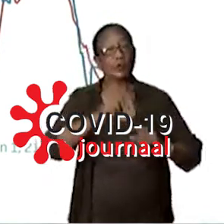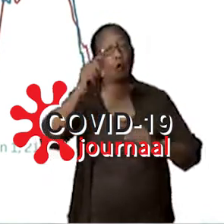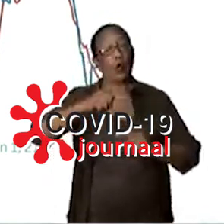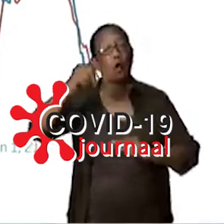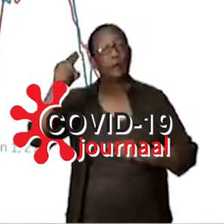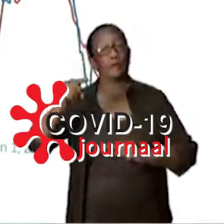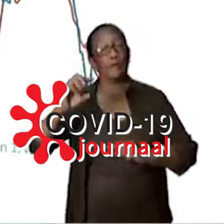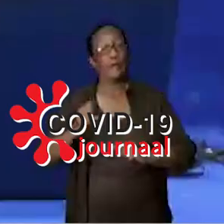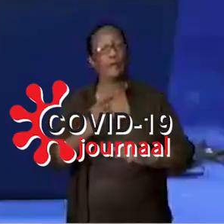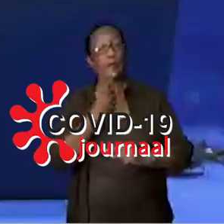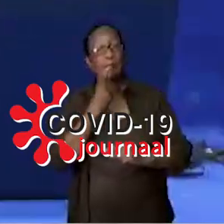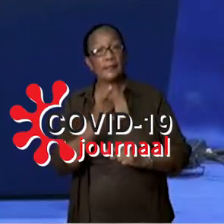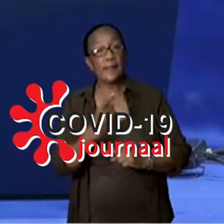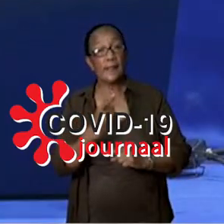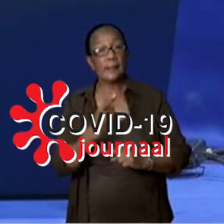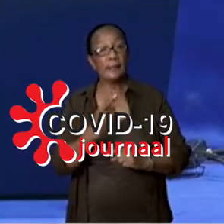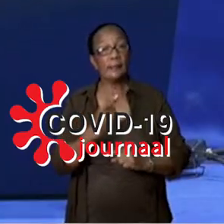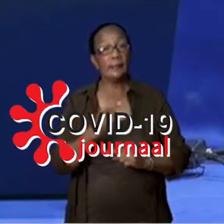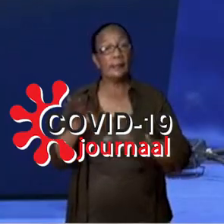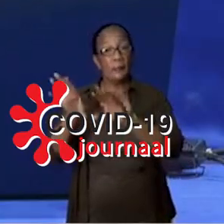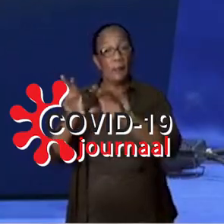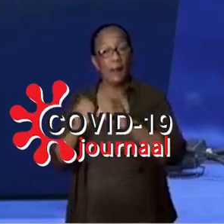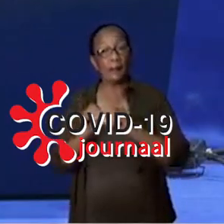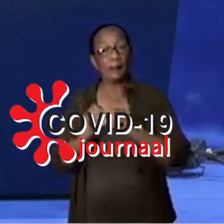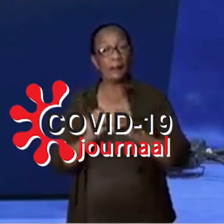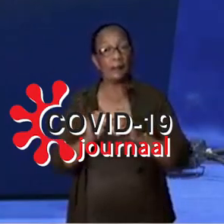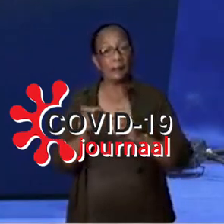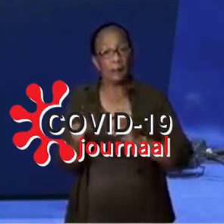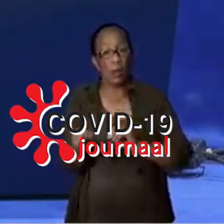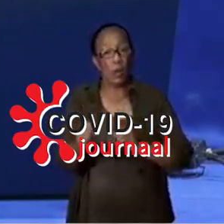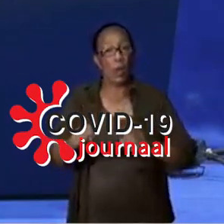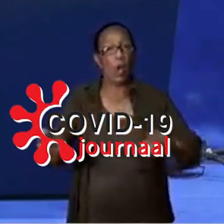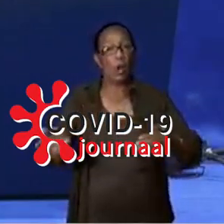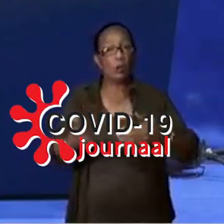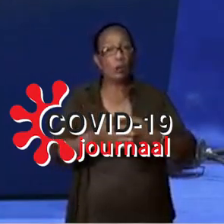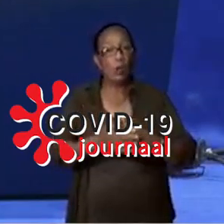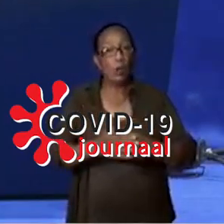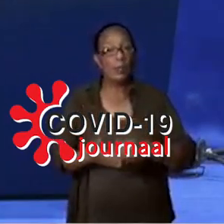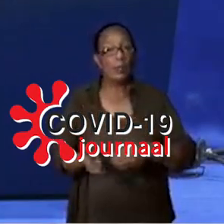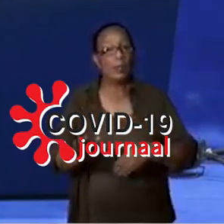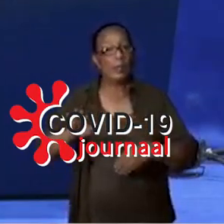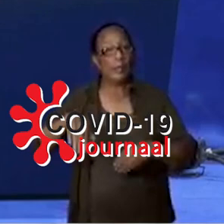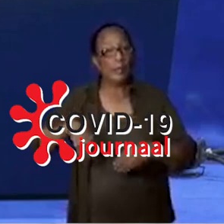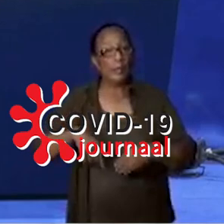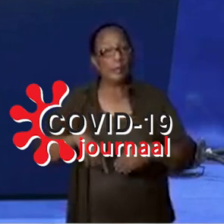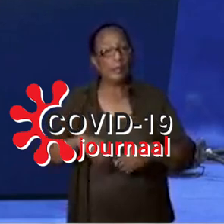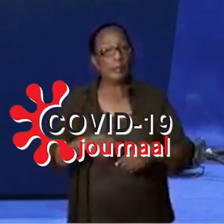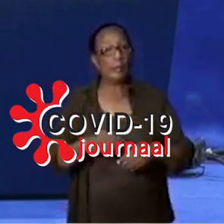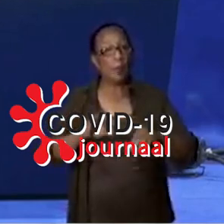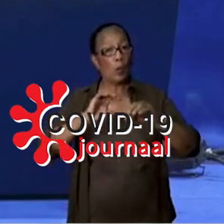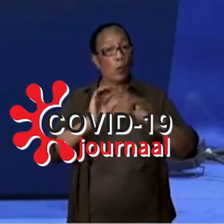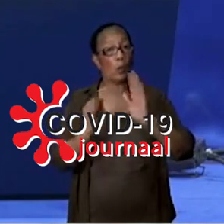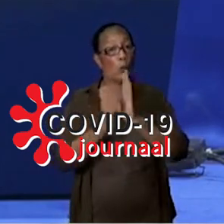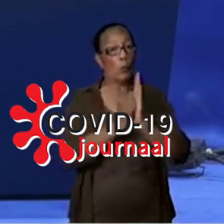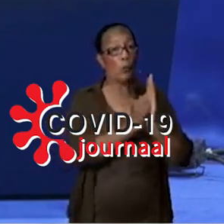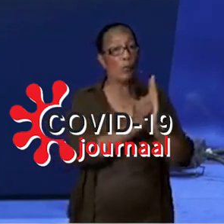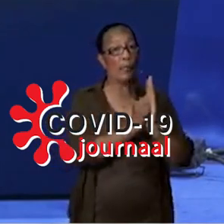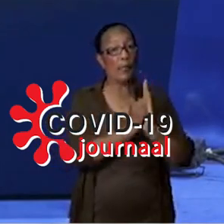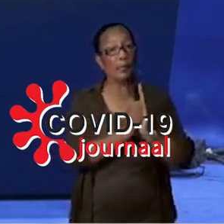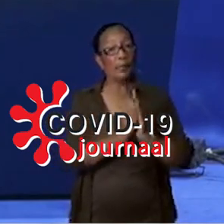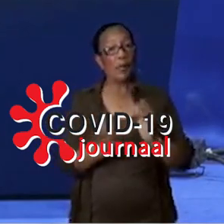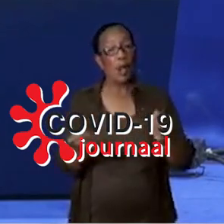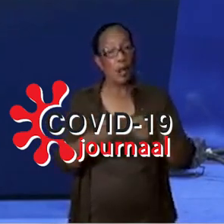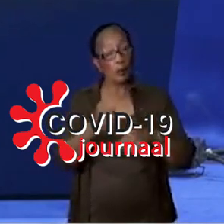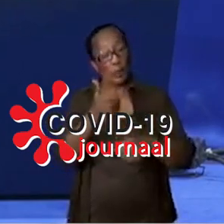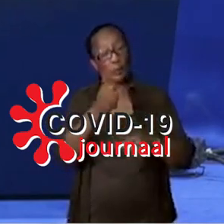dat de maatregelen, de lockdown, eerder is geweest, weekend lockdown. En in beide gevallen is het zo dat weekend lockdowns